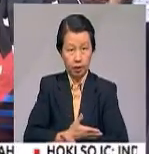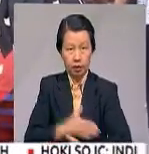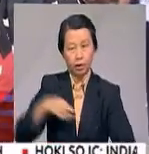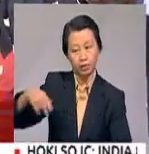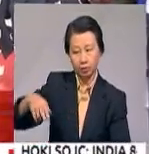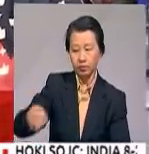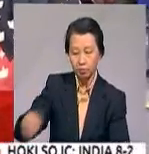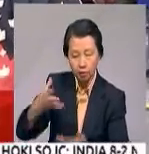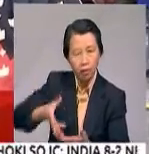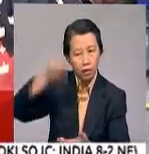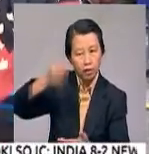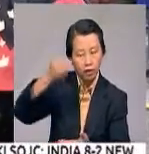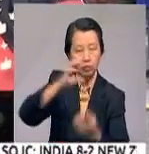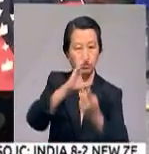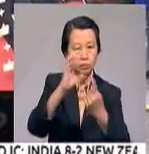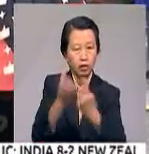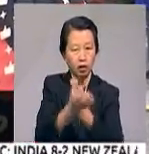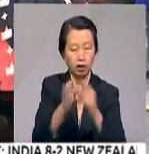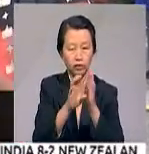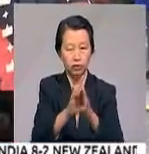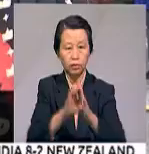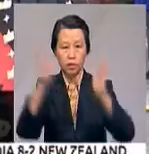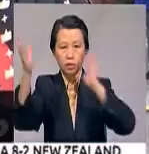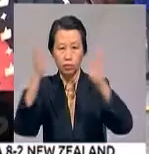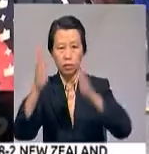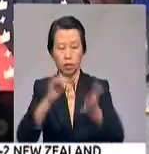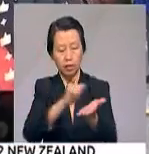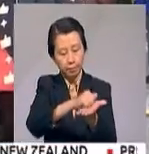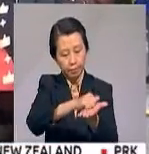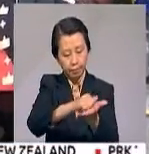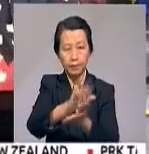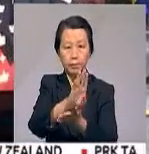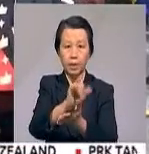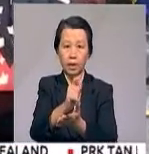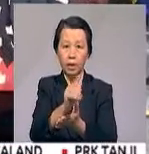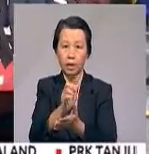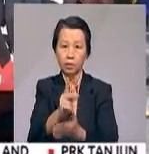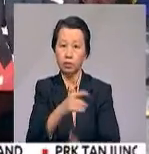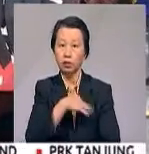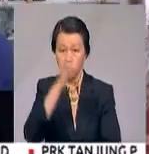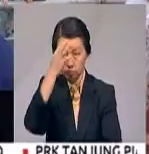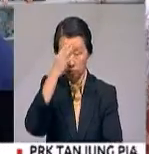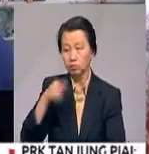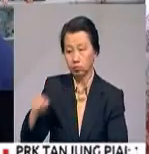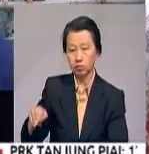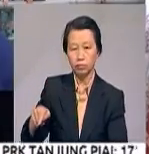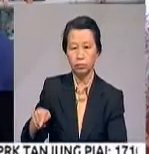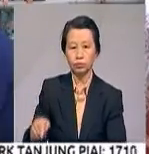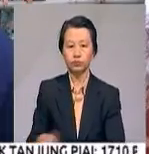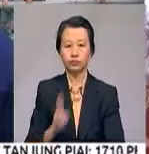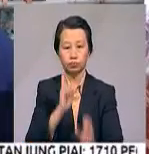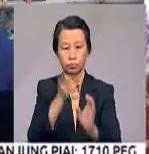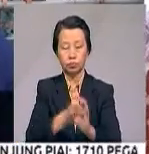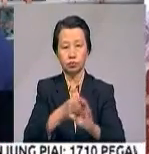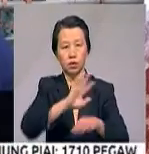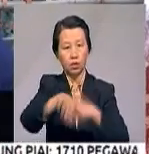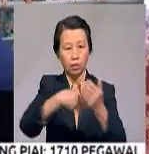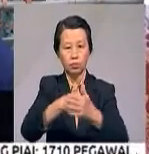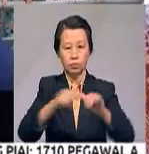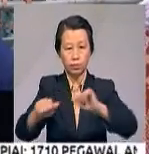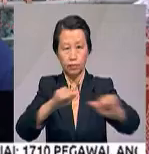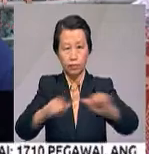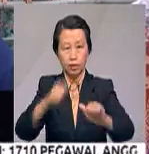can learn the culture. For example, Malay, the batik, all that is beneficial for them lah. Take part all the activities lah